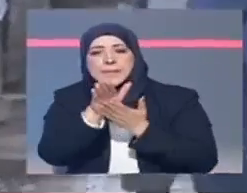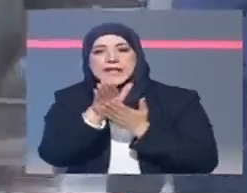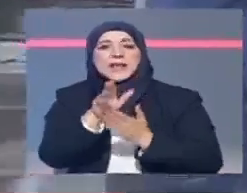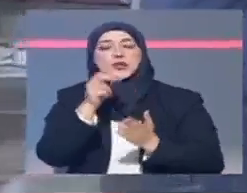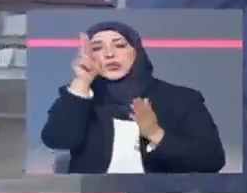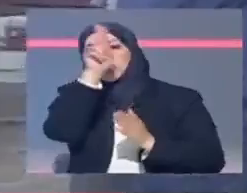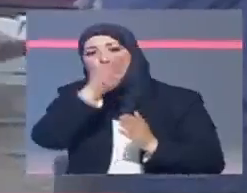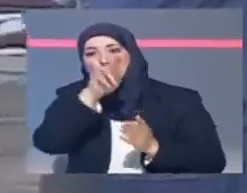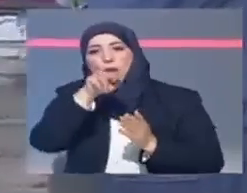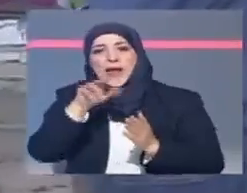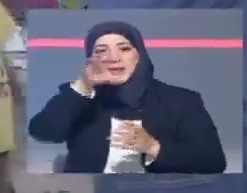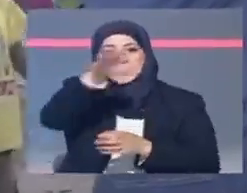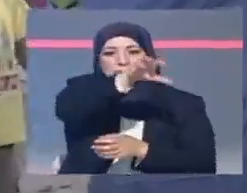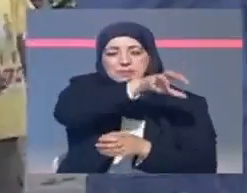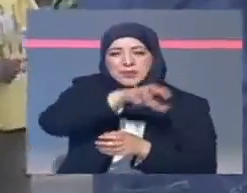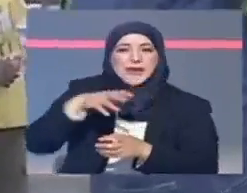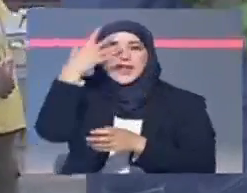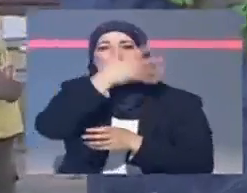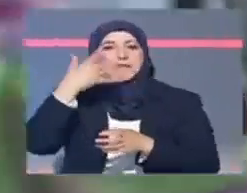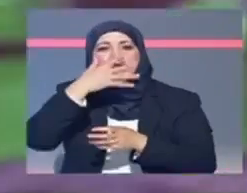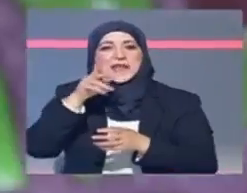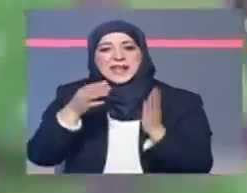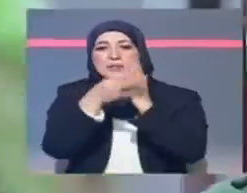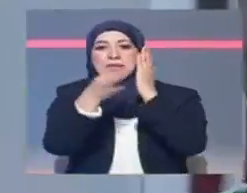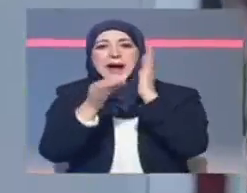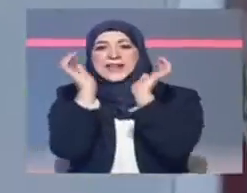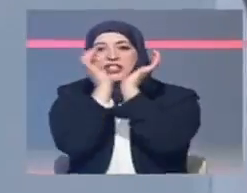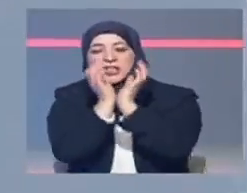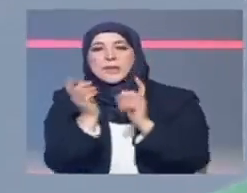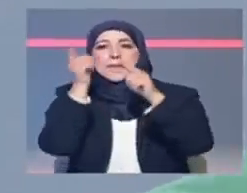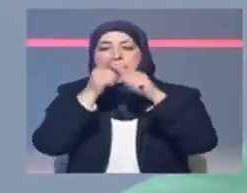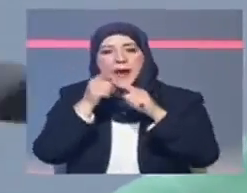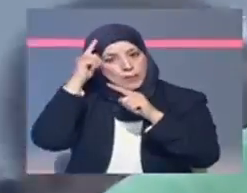المالية الدولية من خلال قرض رقعي اجتماعي للتخفيف من